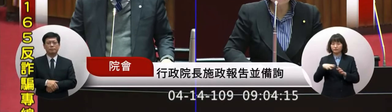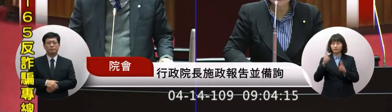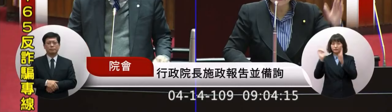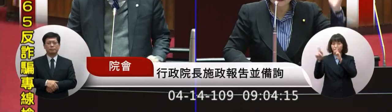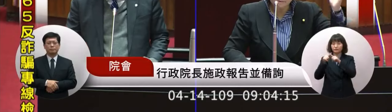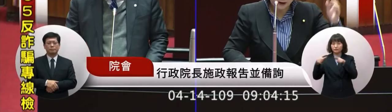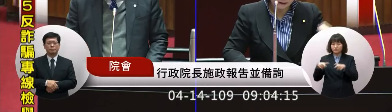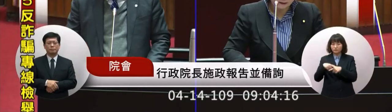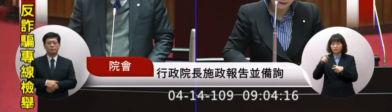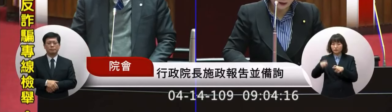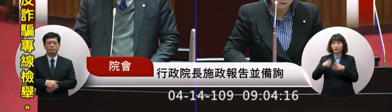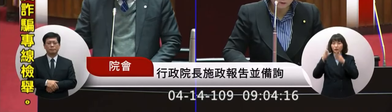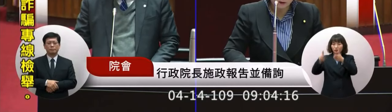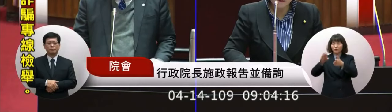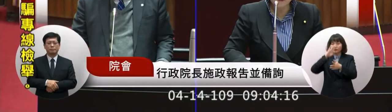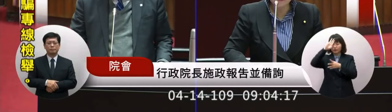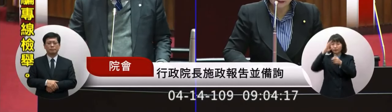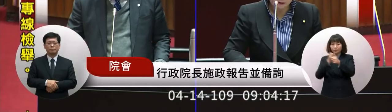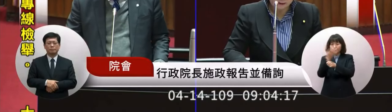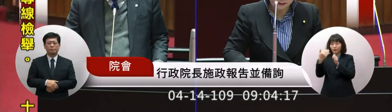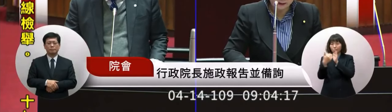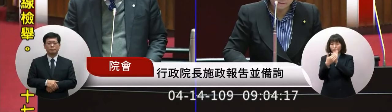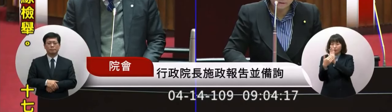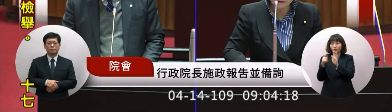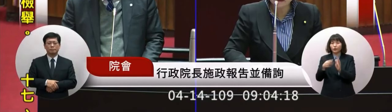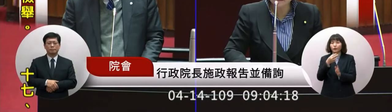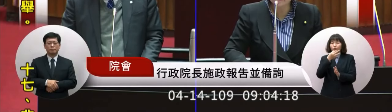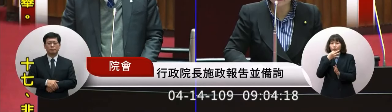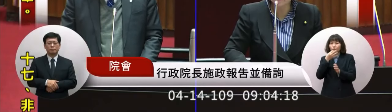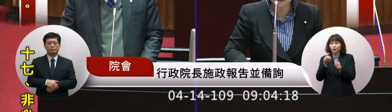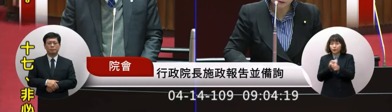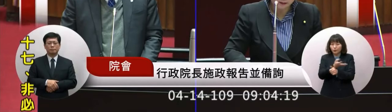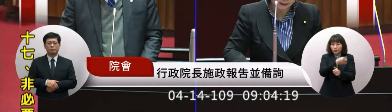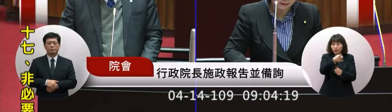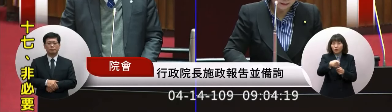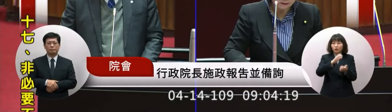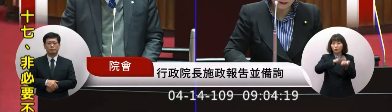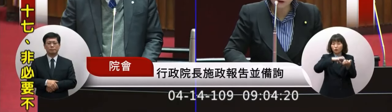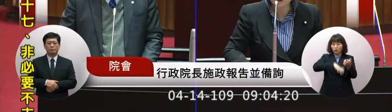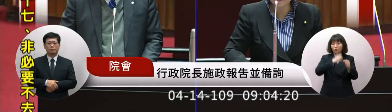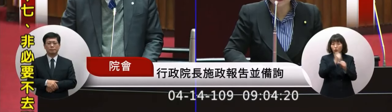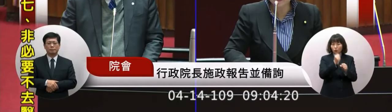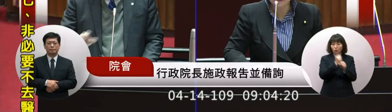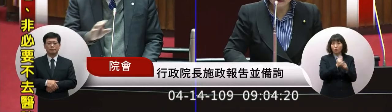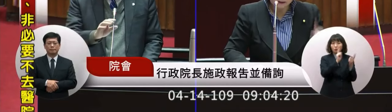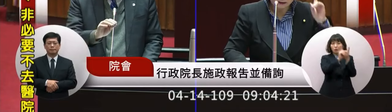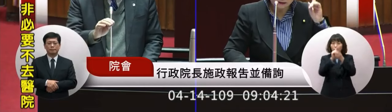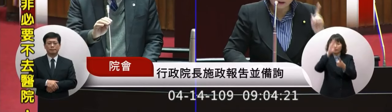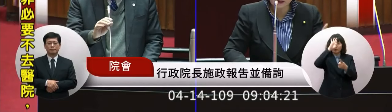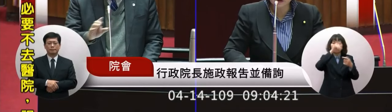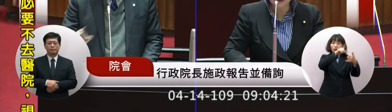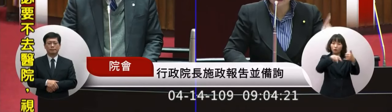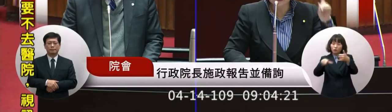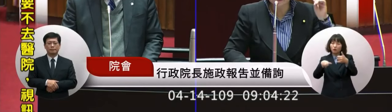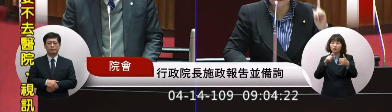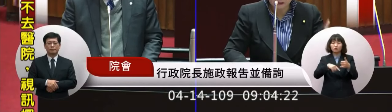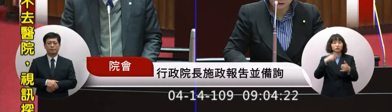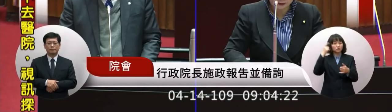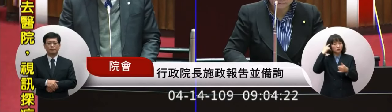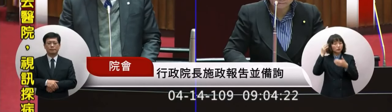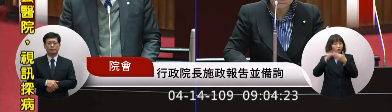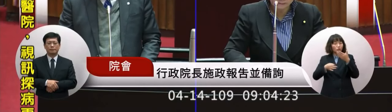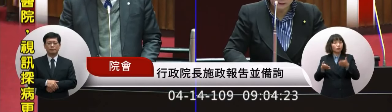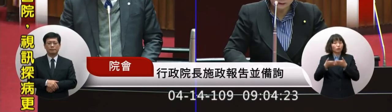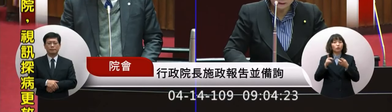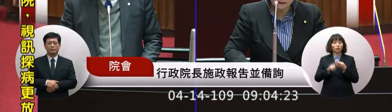呢站在防疫的高度，避免有感染风险的人在院所内接触病患是正确，有它的必